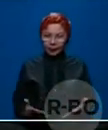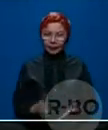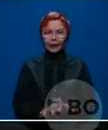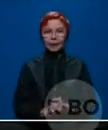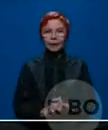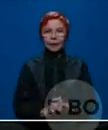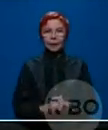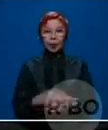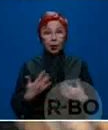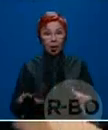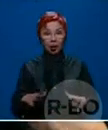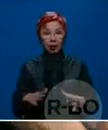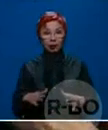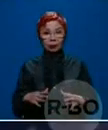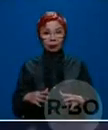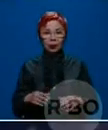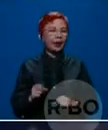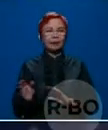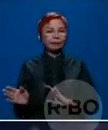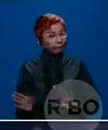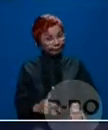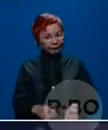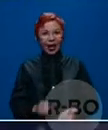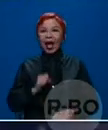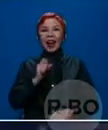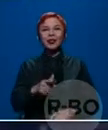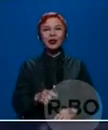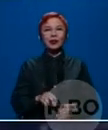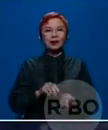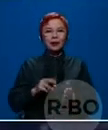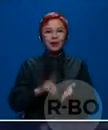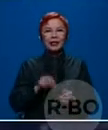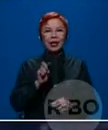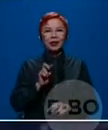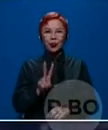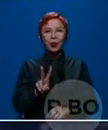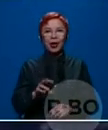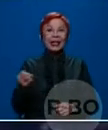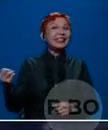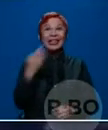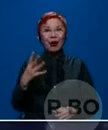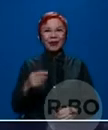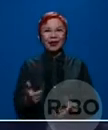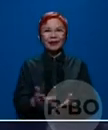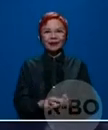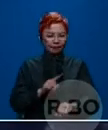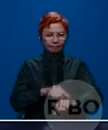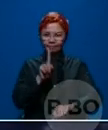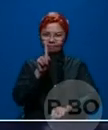Baik saya langsung saja kepada pak Basuki dan Pak Jarot silakan menanggapi kembali waktunya adalah selama 1